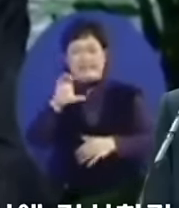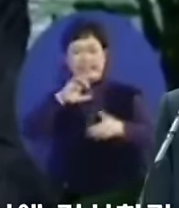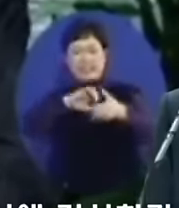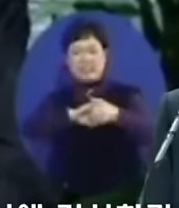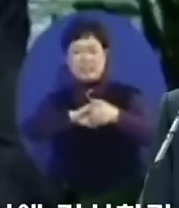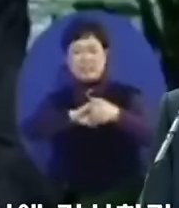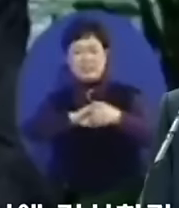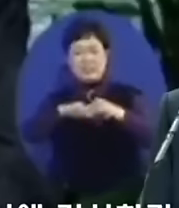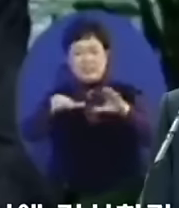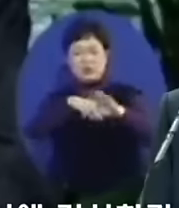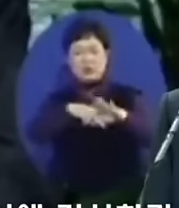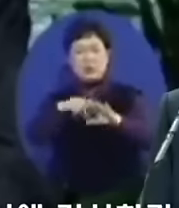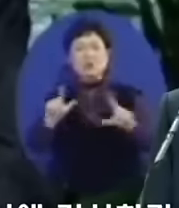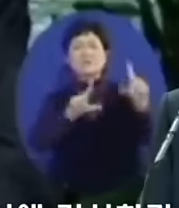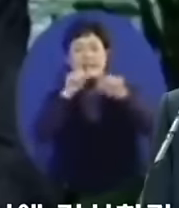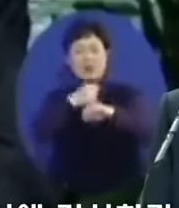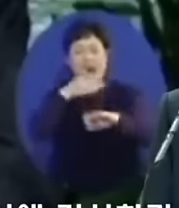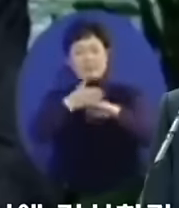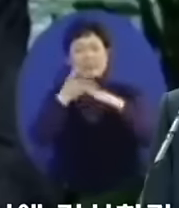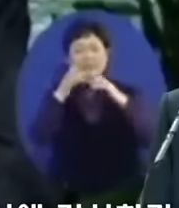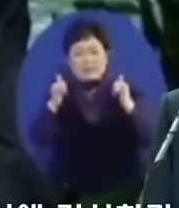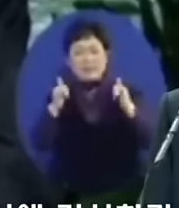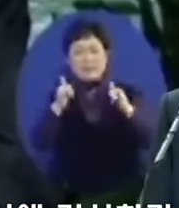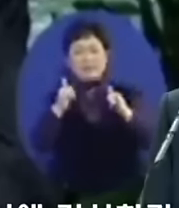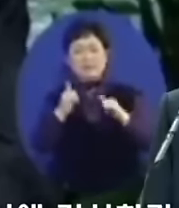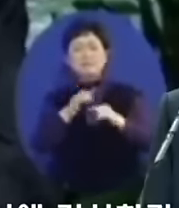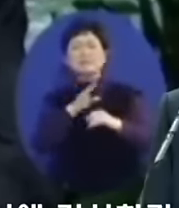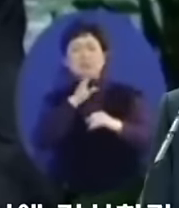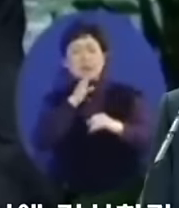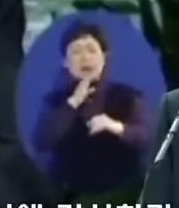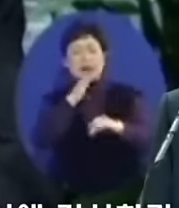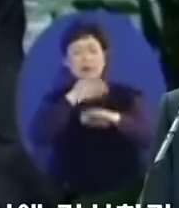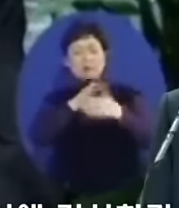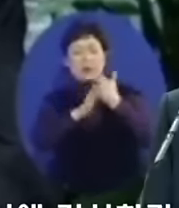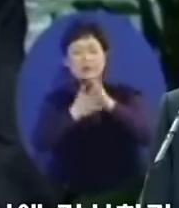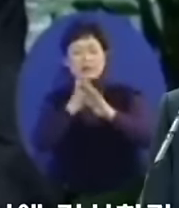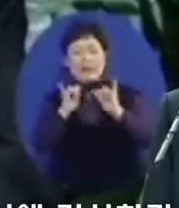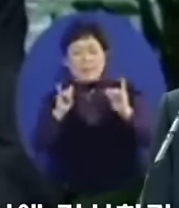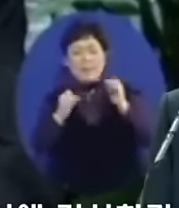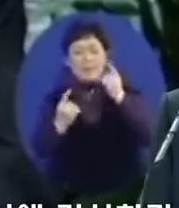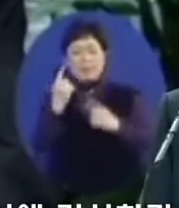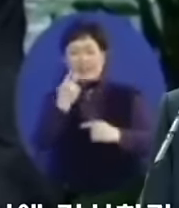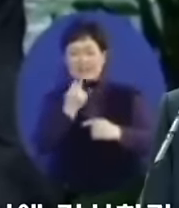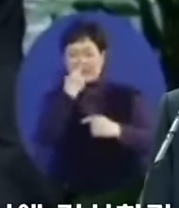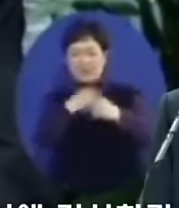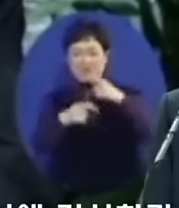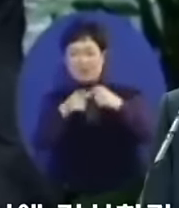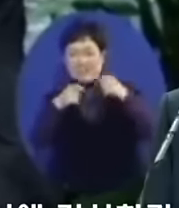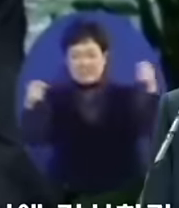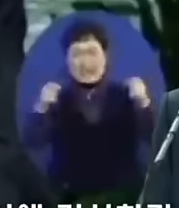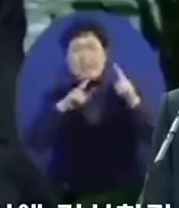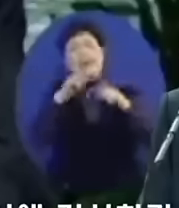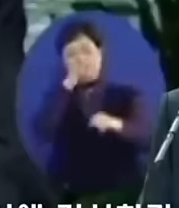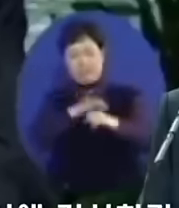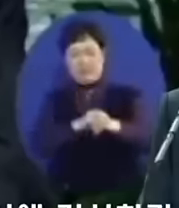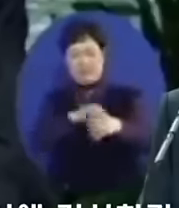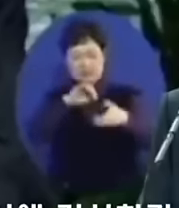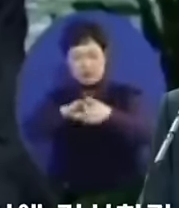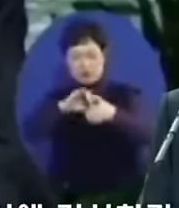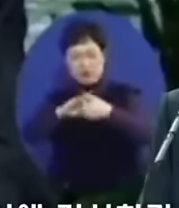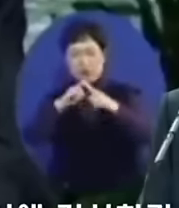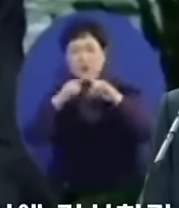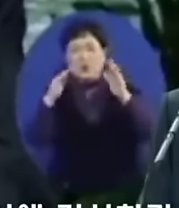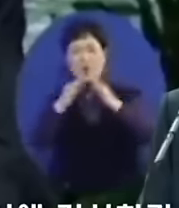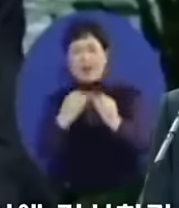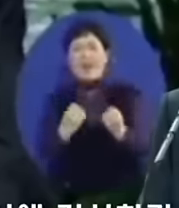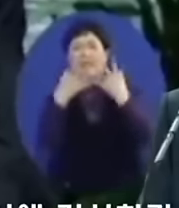종교 생활을 하고 감사하는 사람은 그렇지 않은 사람보다 평균 수명이 긴 것으로 나타났다고 보도했습니다. 규칙적으로 교회